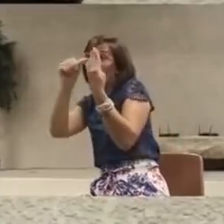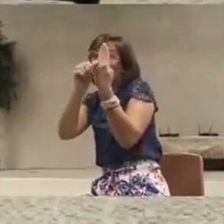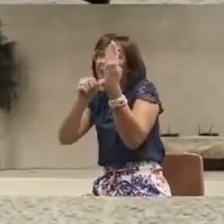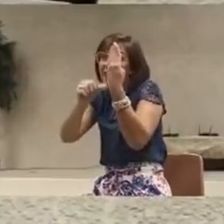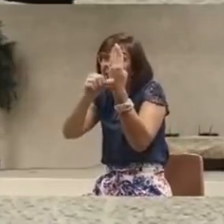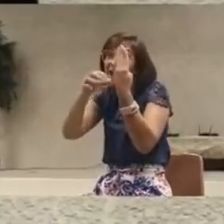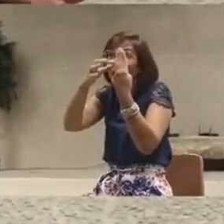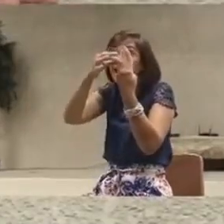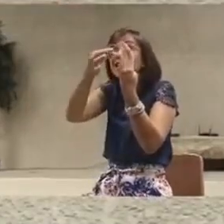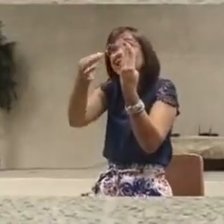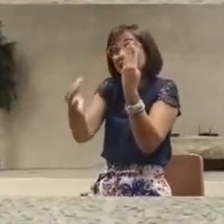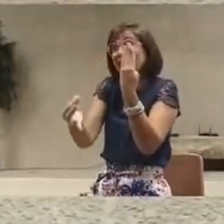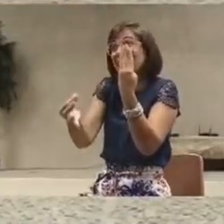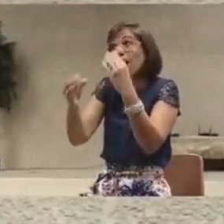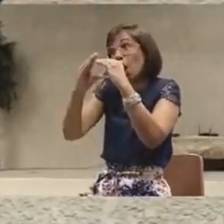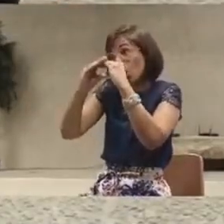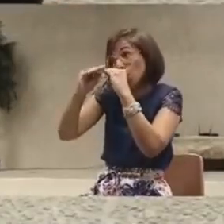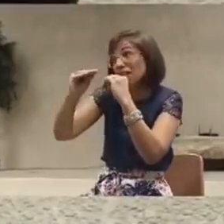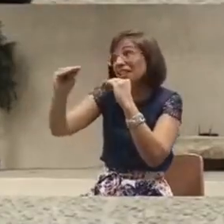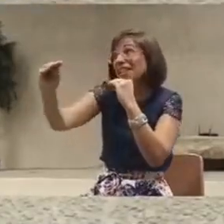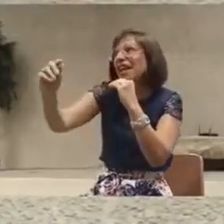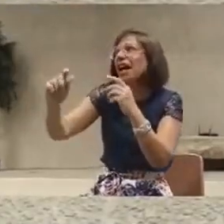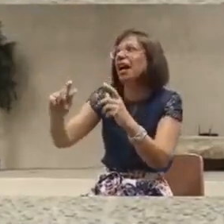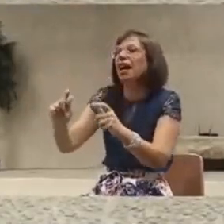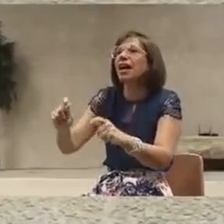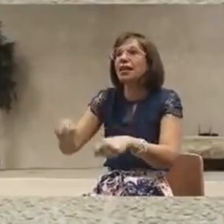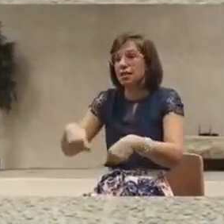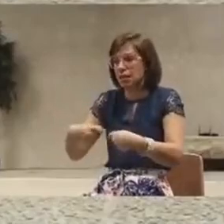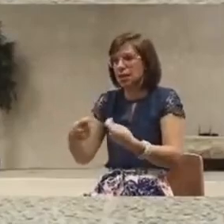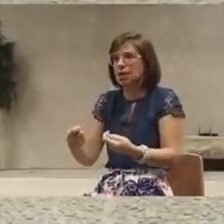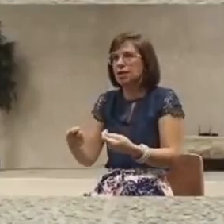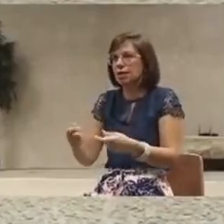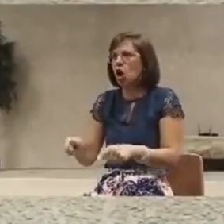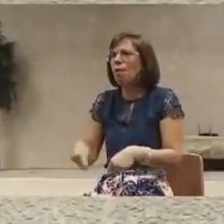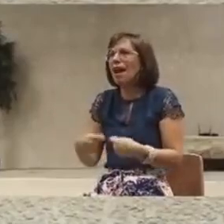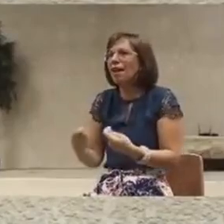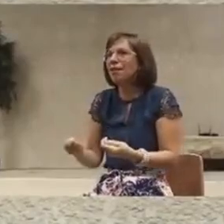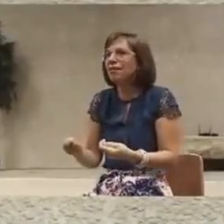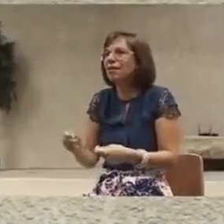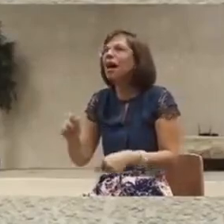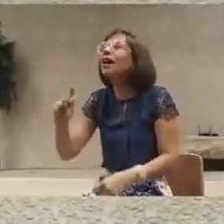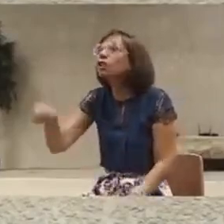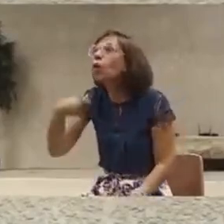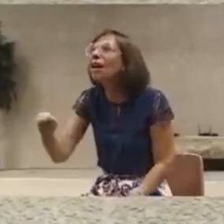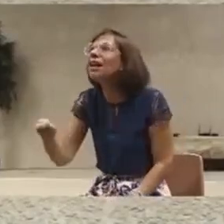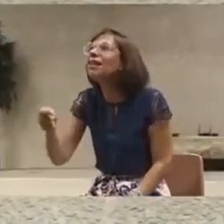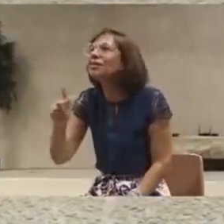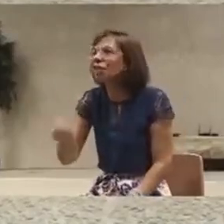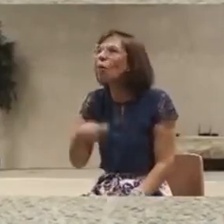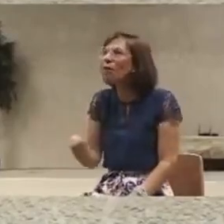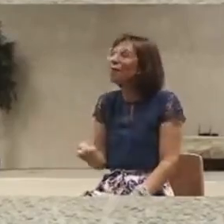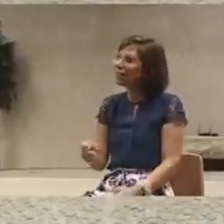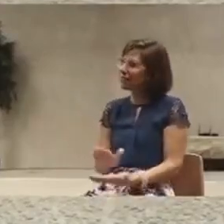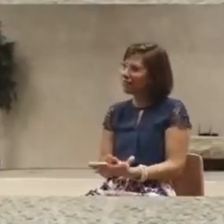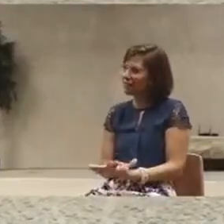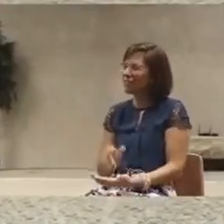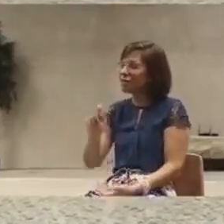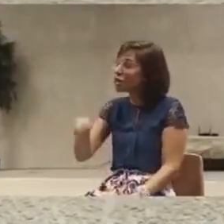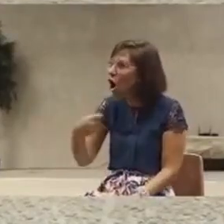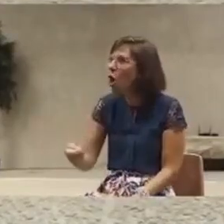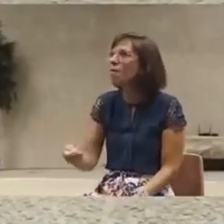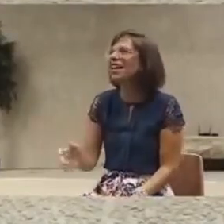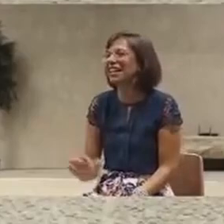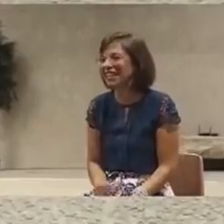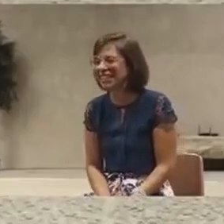C'est une chose normale. La question n'est pas pourquoi et pourquoi. La question est plutôt, dans